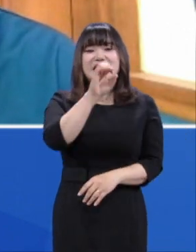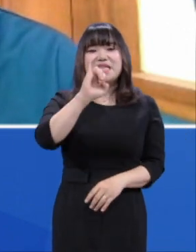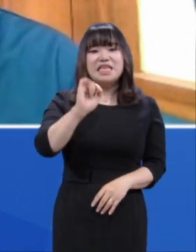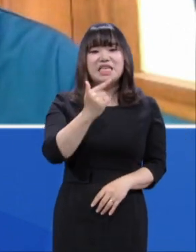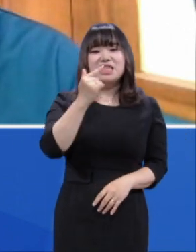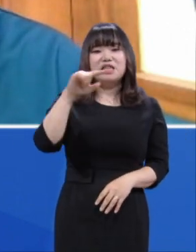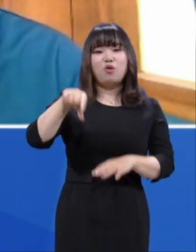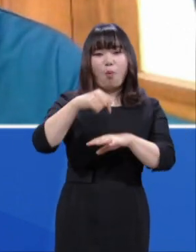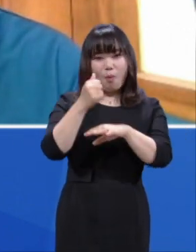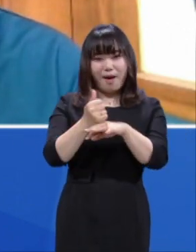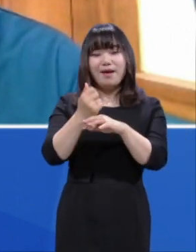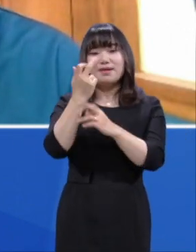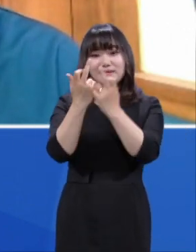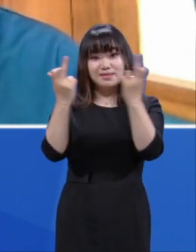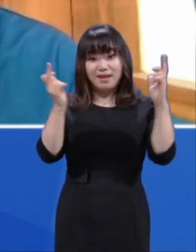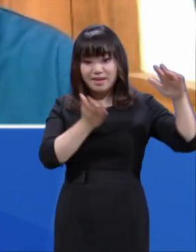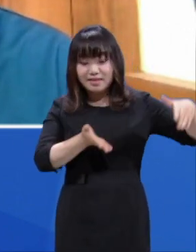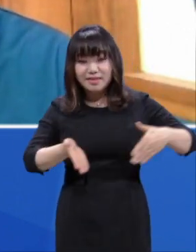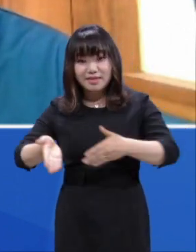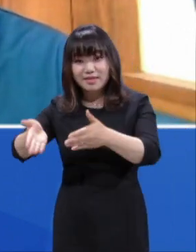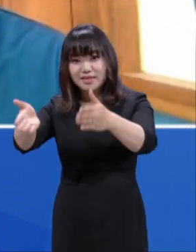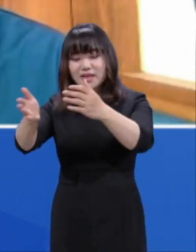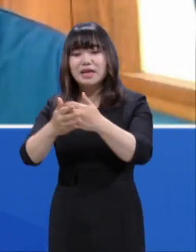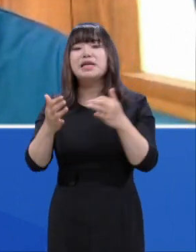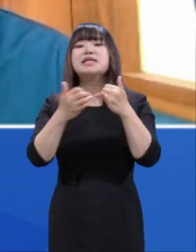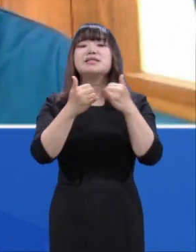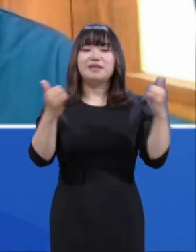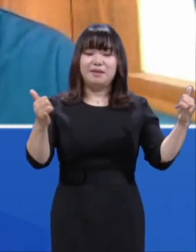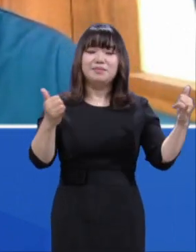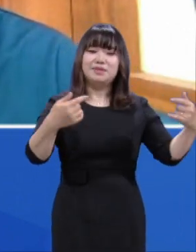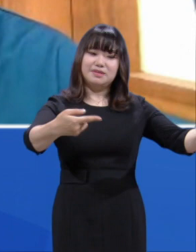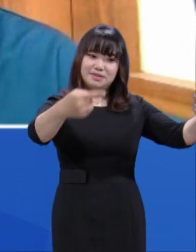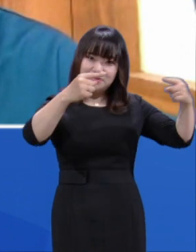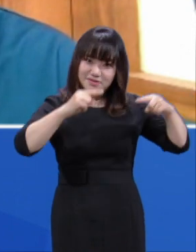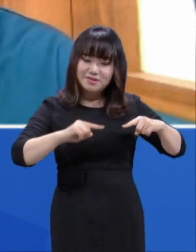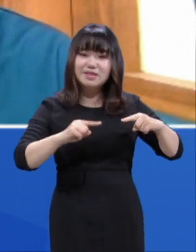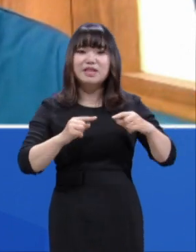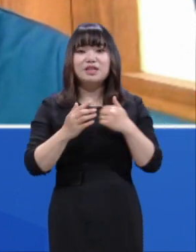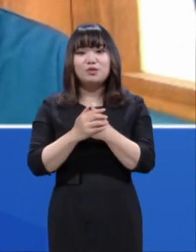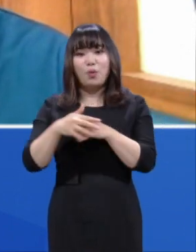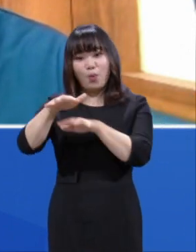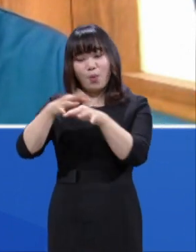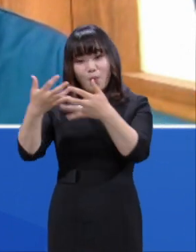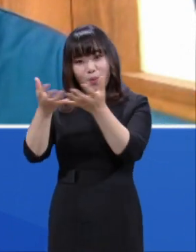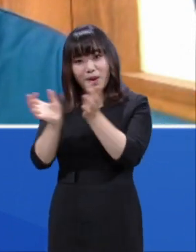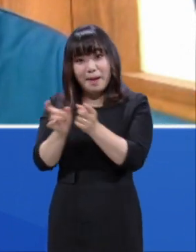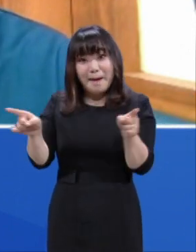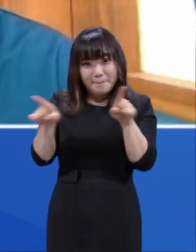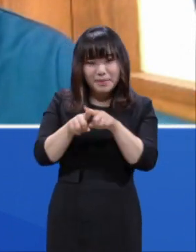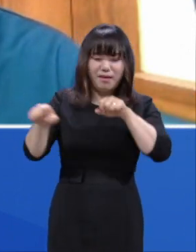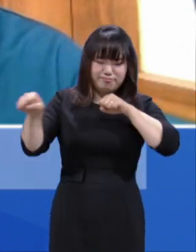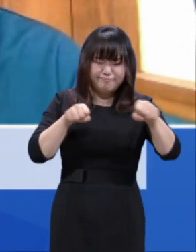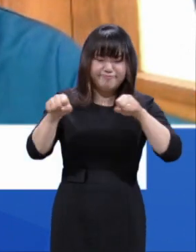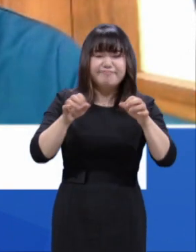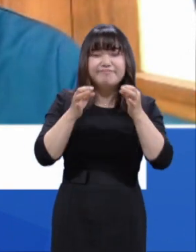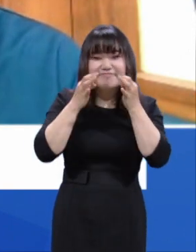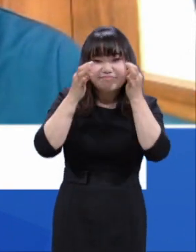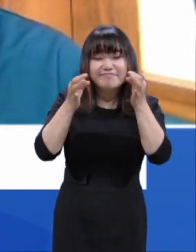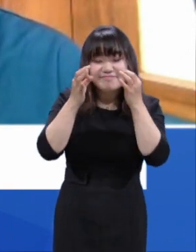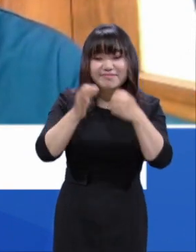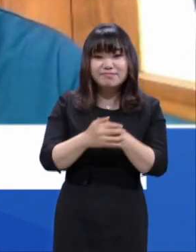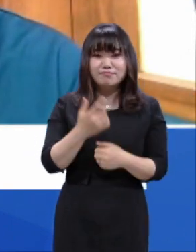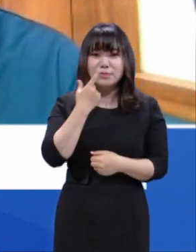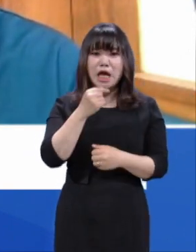차 없는 거리는 앞서 언급한 대로 이 시민사회단체와 또 지역 주민들이 일찌감치 시작한 사업입니다. 그런데 왜